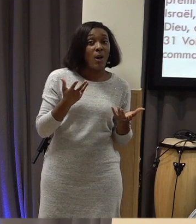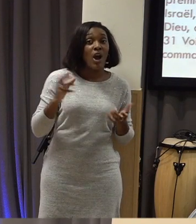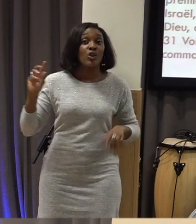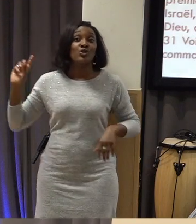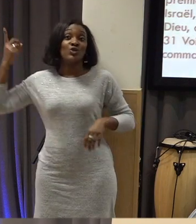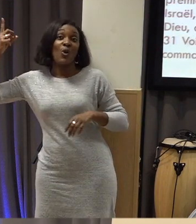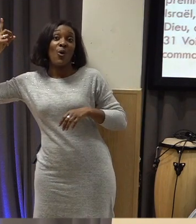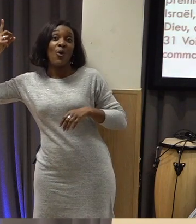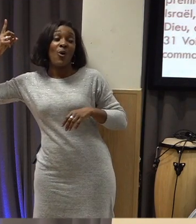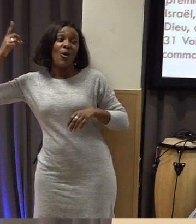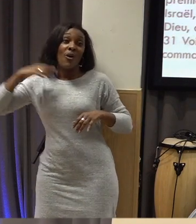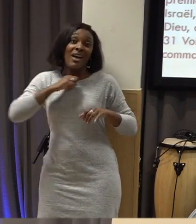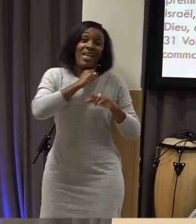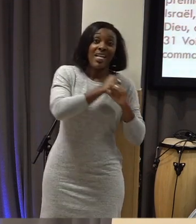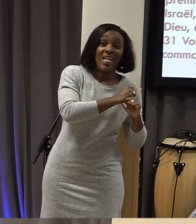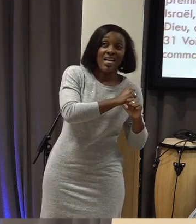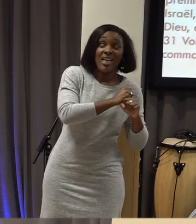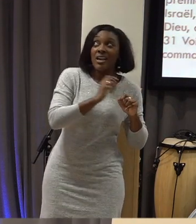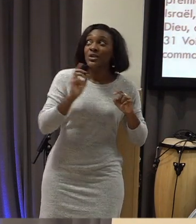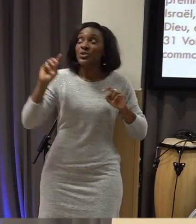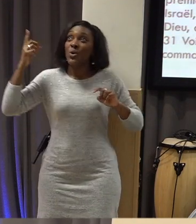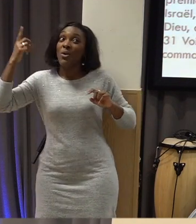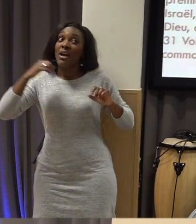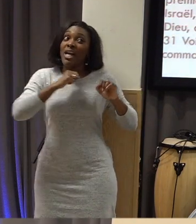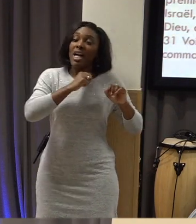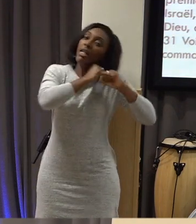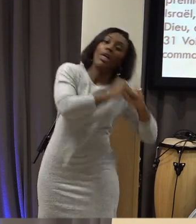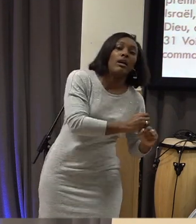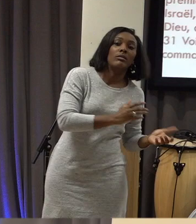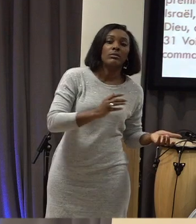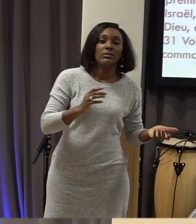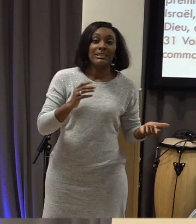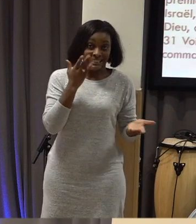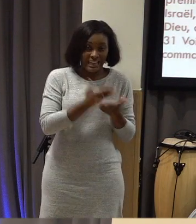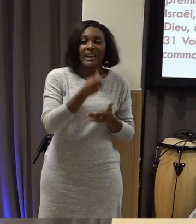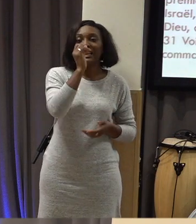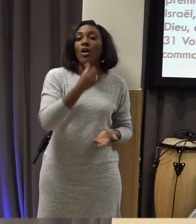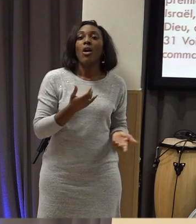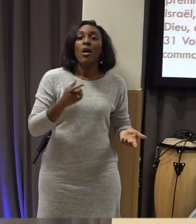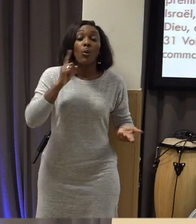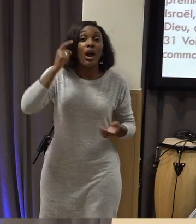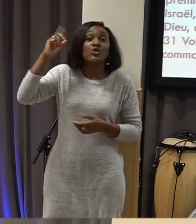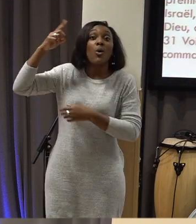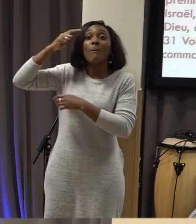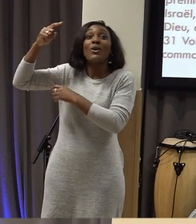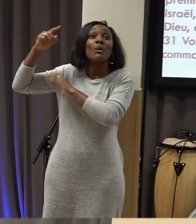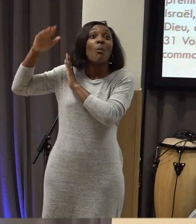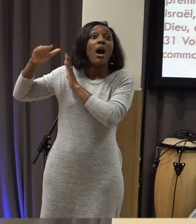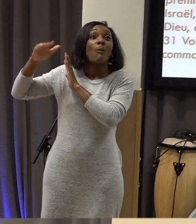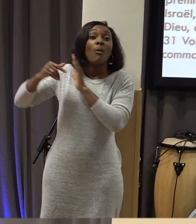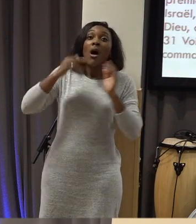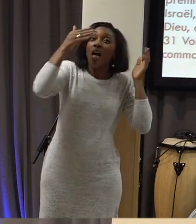que Dieu dans notre vie. C'est une chose qui devient tellement centrale et essentielle à notre cœur que la perdre